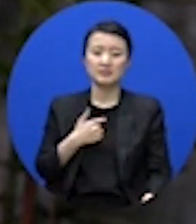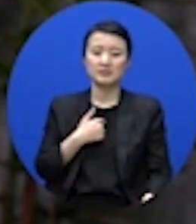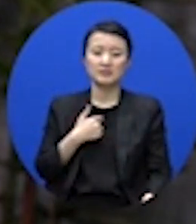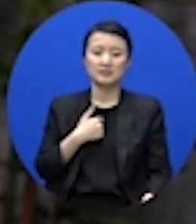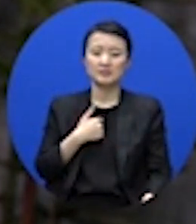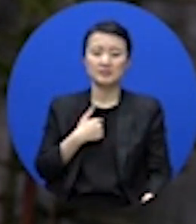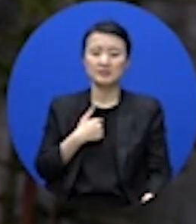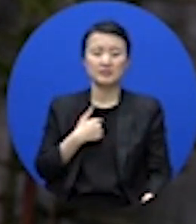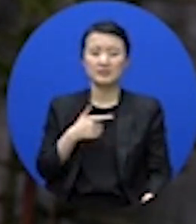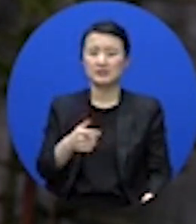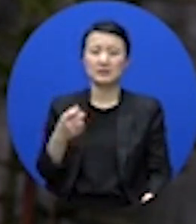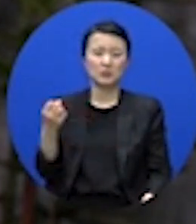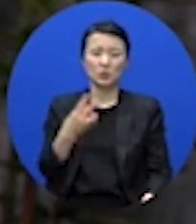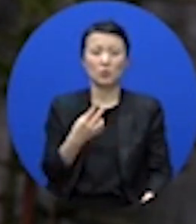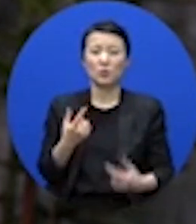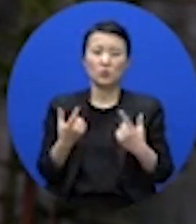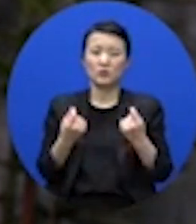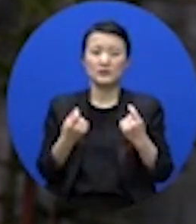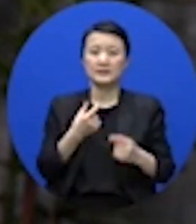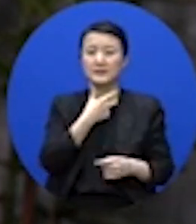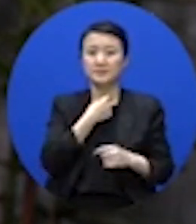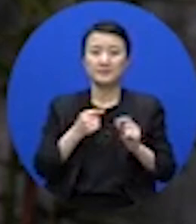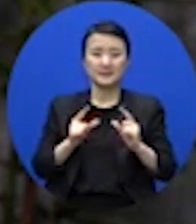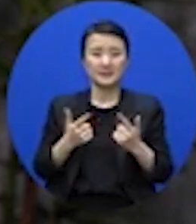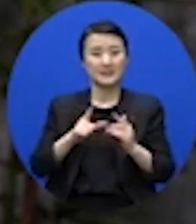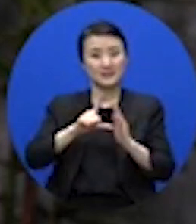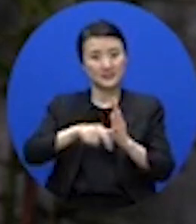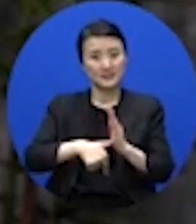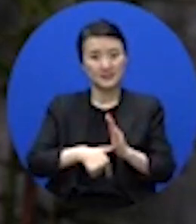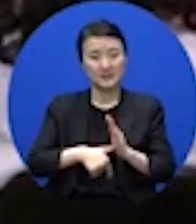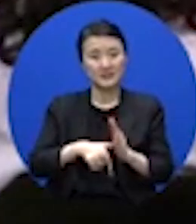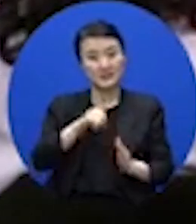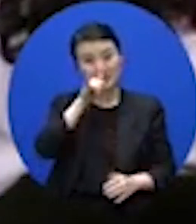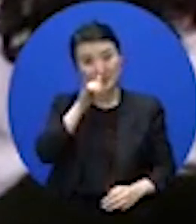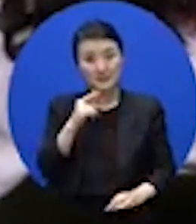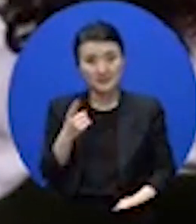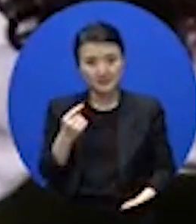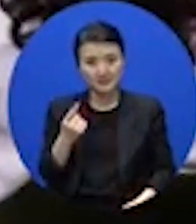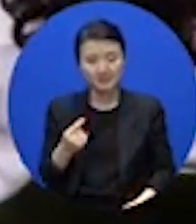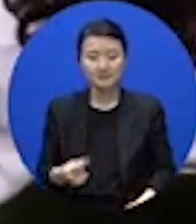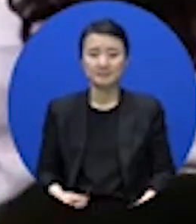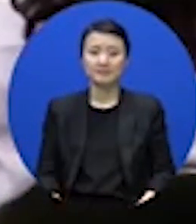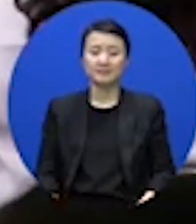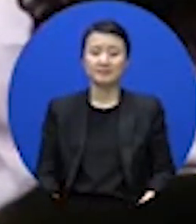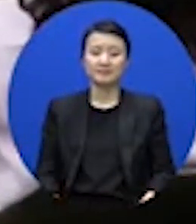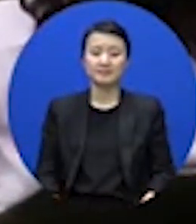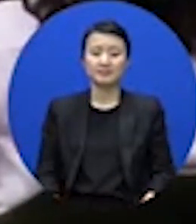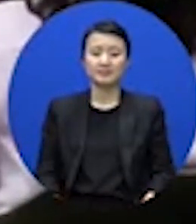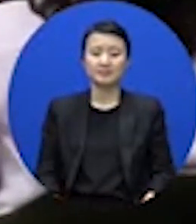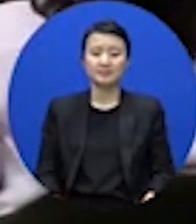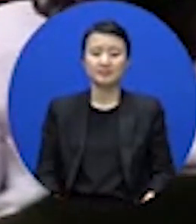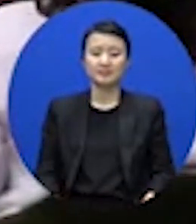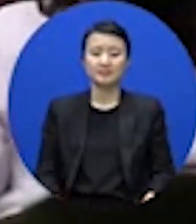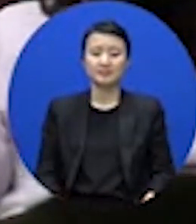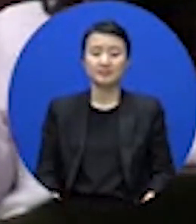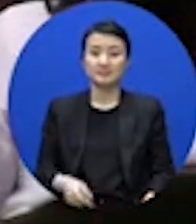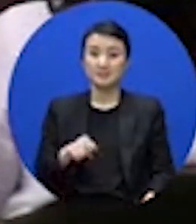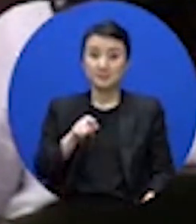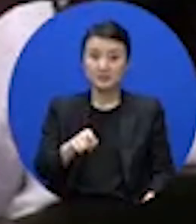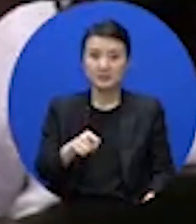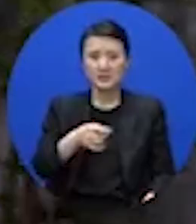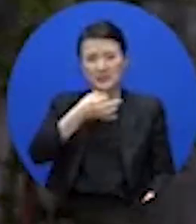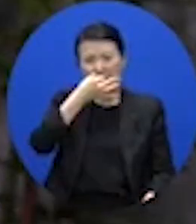이 경험은 내가 하고 싶지 않아, 뭐 이런 것들 살아가면서 있죠. 예, 그런 경험들이 정말